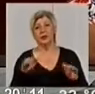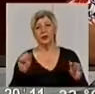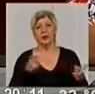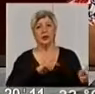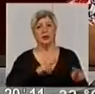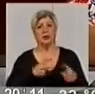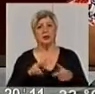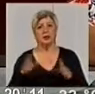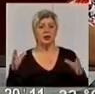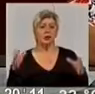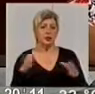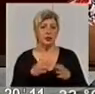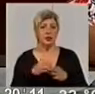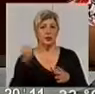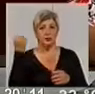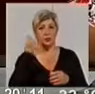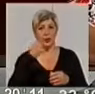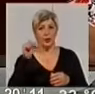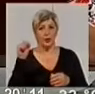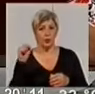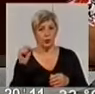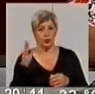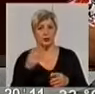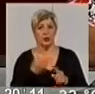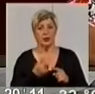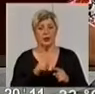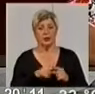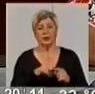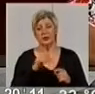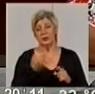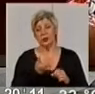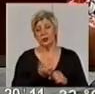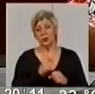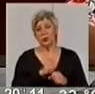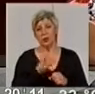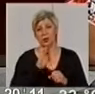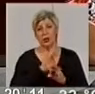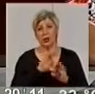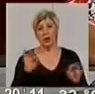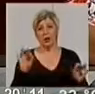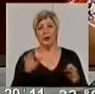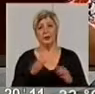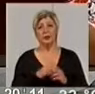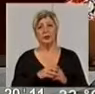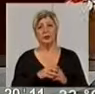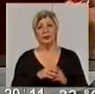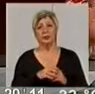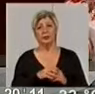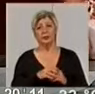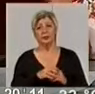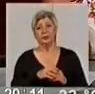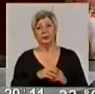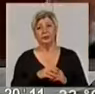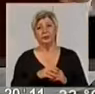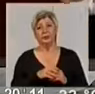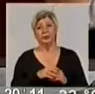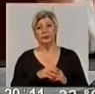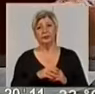танцювальні колективи, переможці, які на фестиваль, до речі, це дуже гарно, тому що це ж проводиться певний якийсь фестиваль, він є